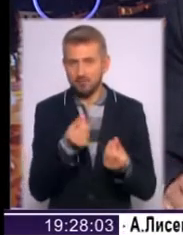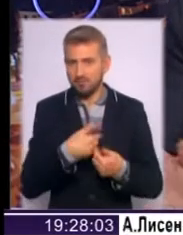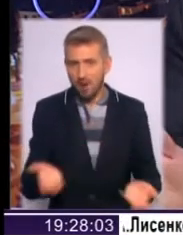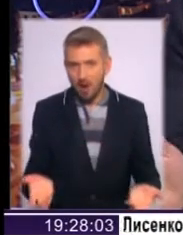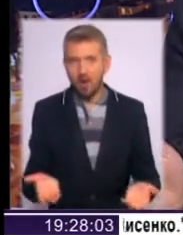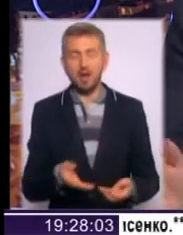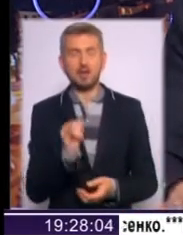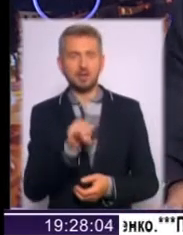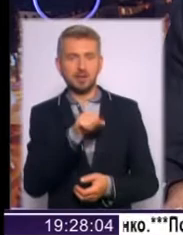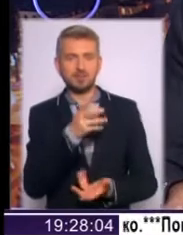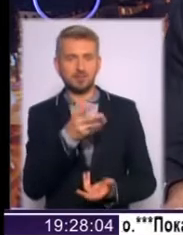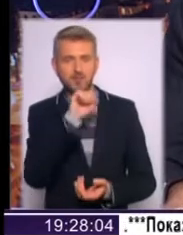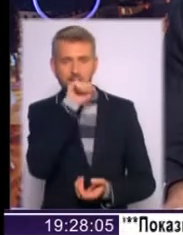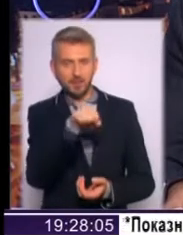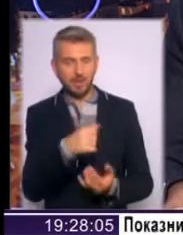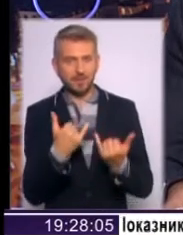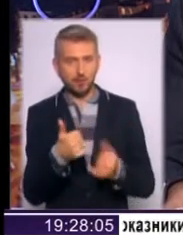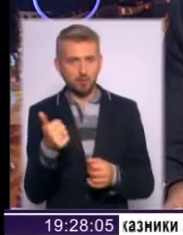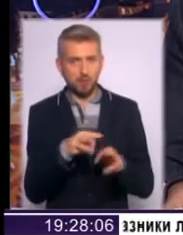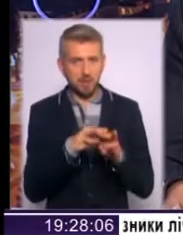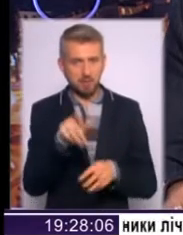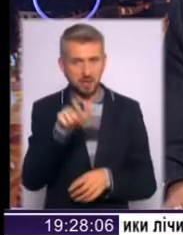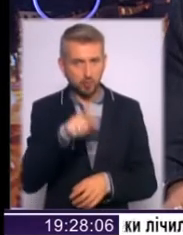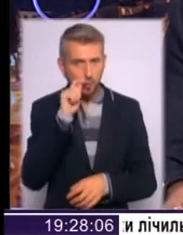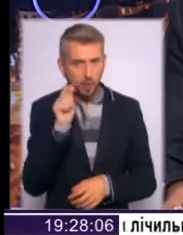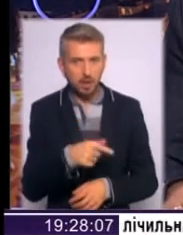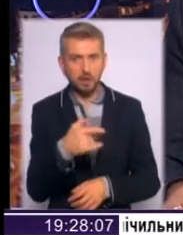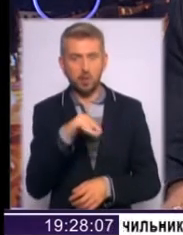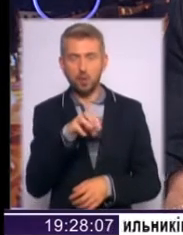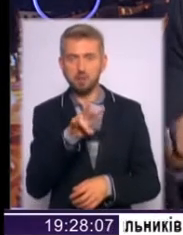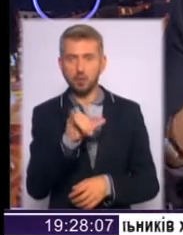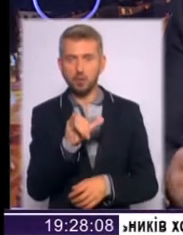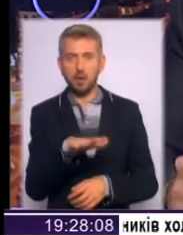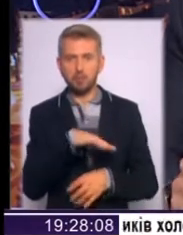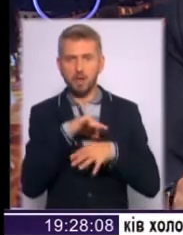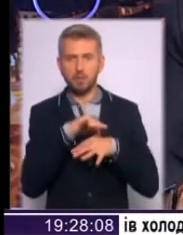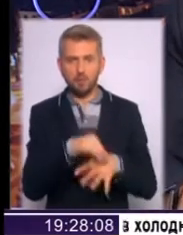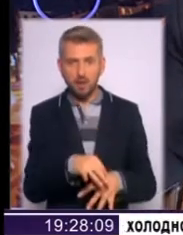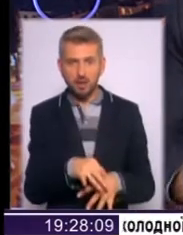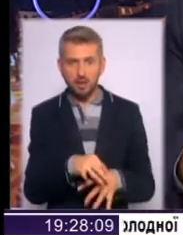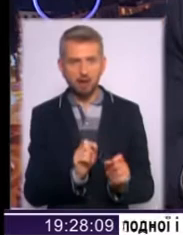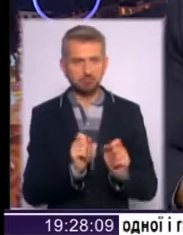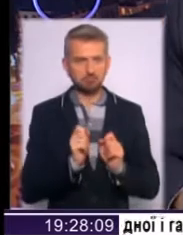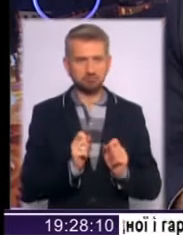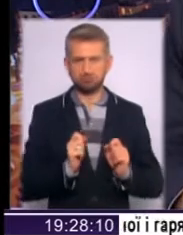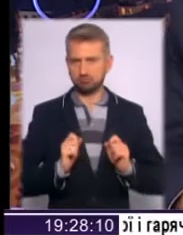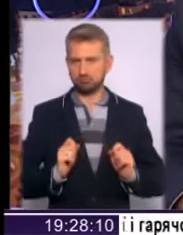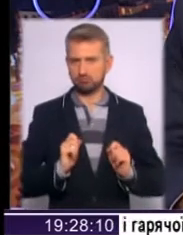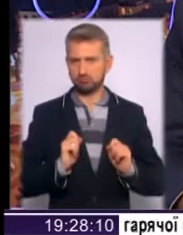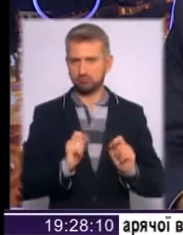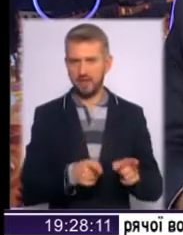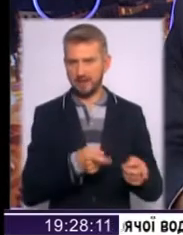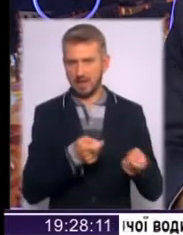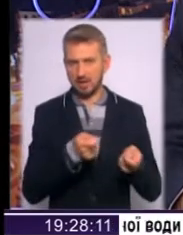ну, в першу чергу, нинішньому прем'єр-міністру України Гройсману, була проведена децентралізація, і вони в перші 2 роки